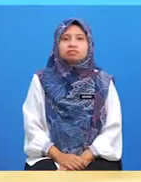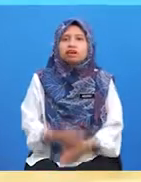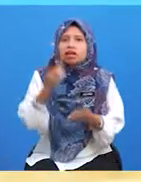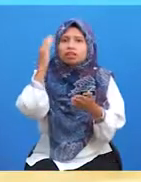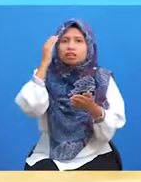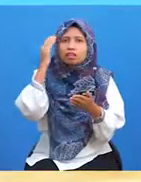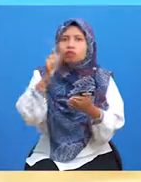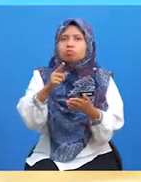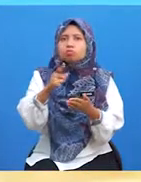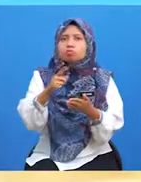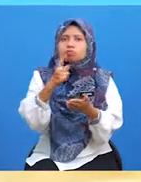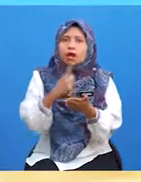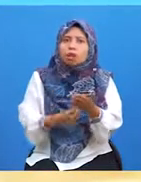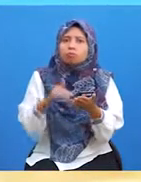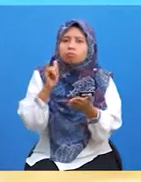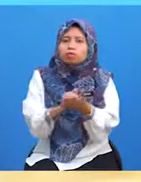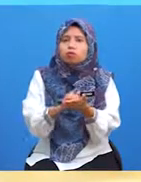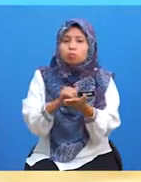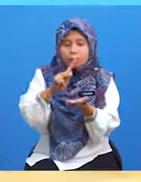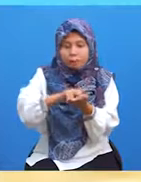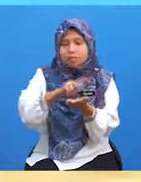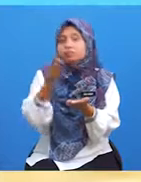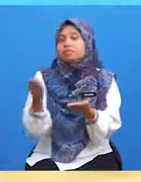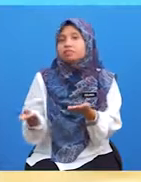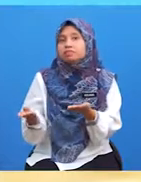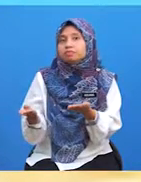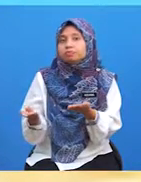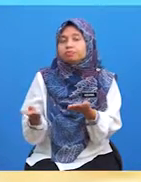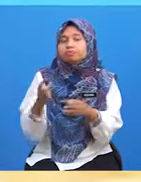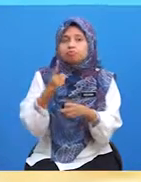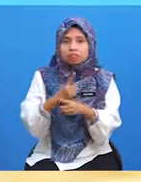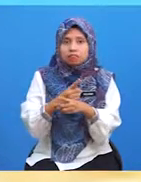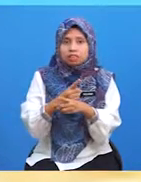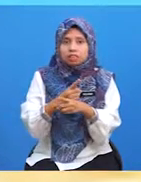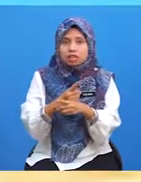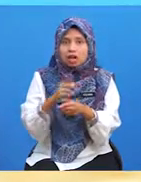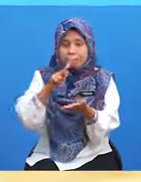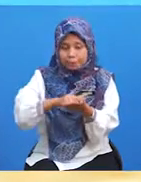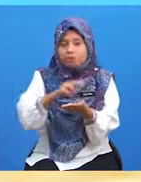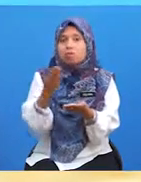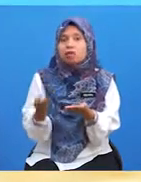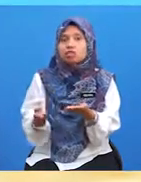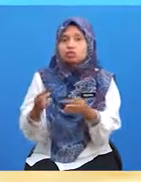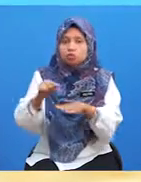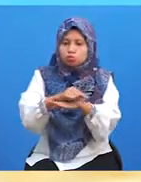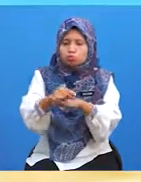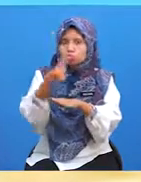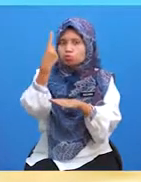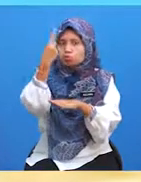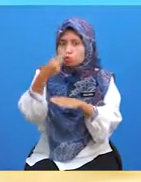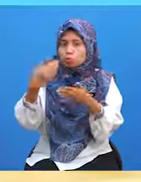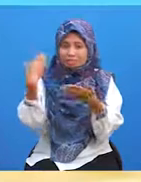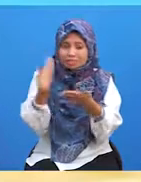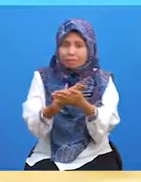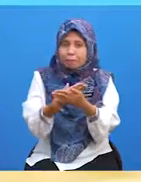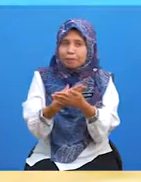Tahukah kamu apa itu peribahasa? Sebenarnya, peribahasa digunakan untuk